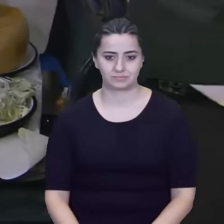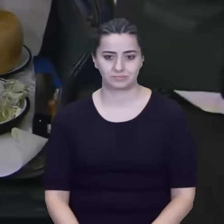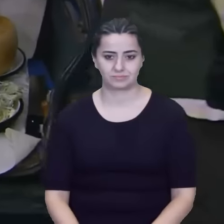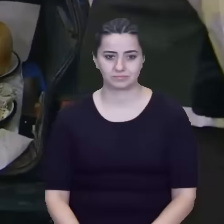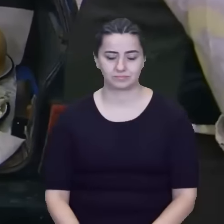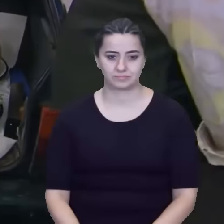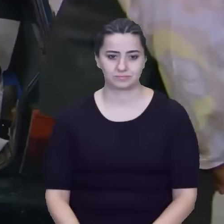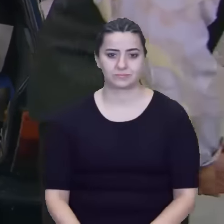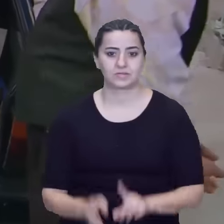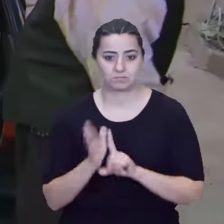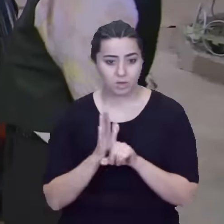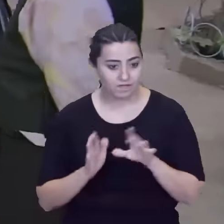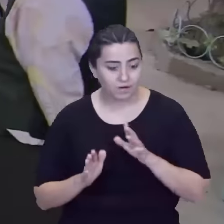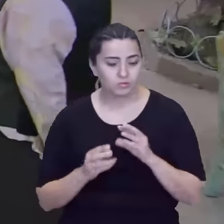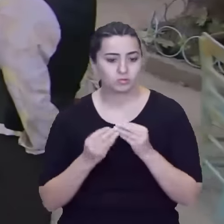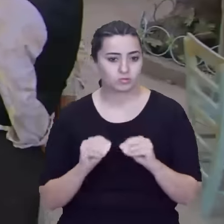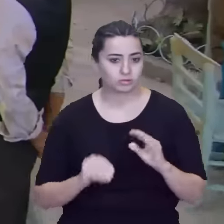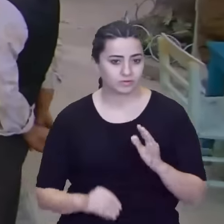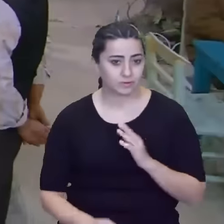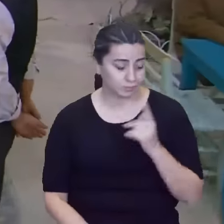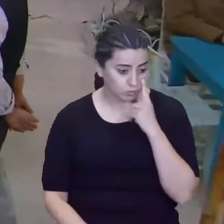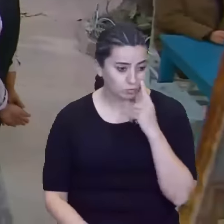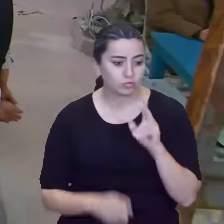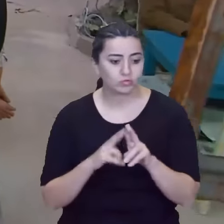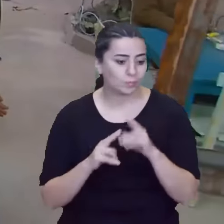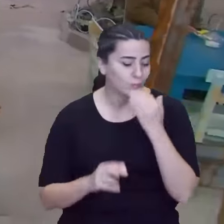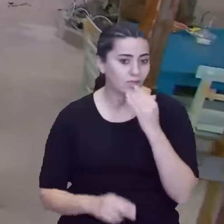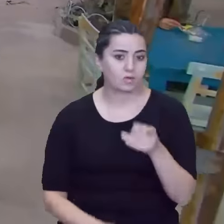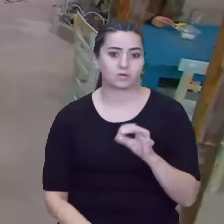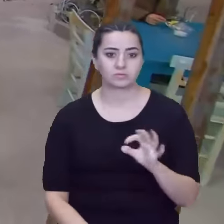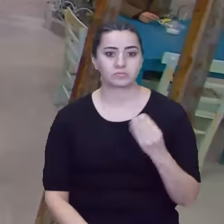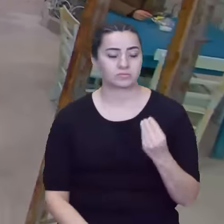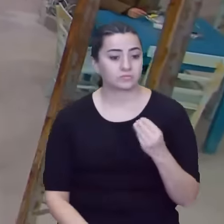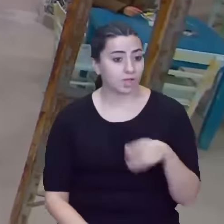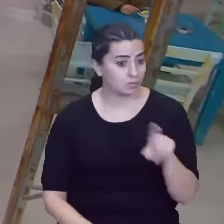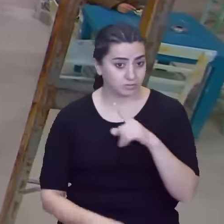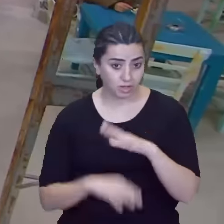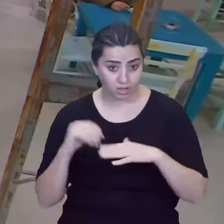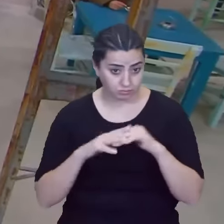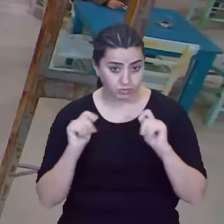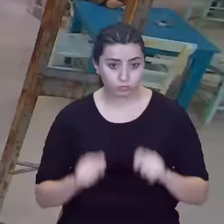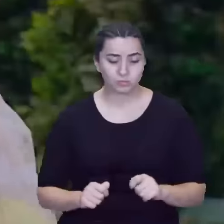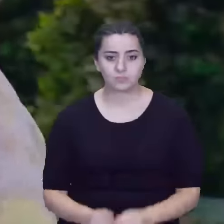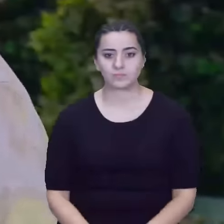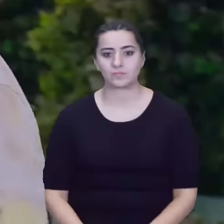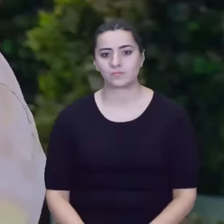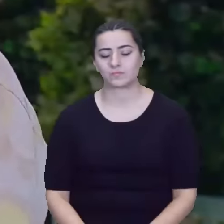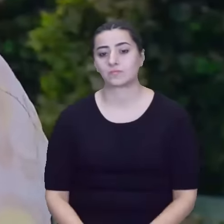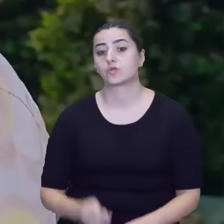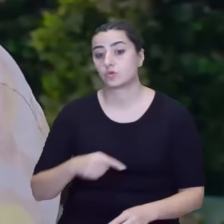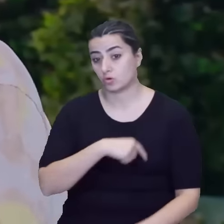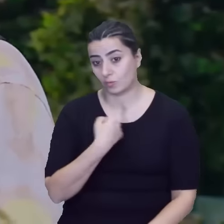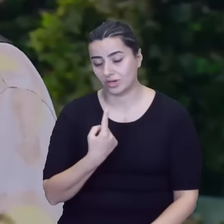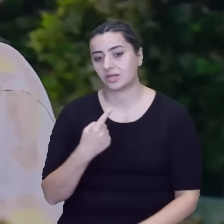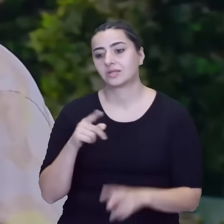Vay, bal var, yumurta var. Bak küflü peynir var, penisilin bu ha. Bunları sen mi üretiyorsun emekçi kardeşim? Kardeş